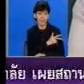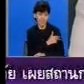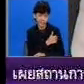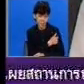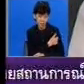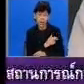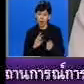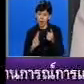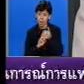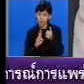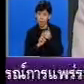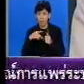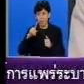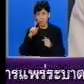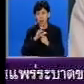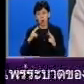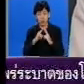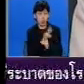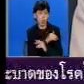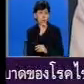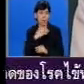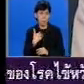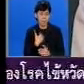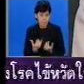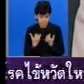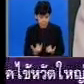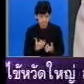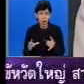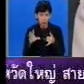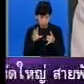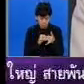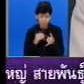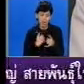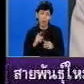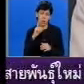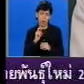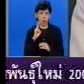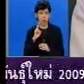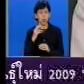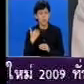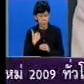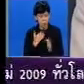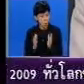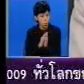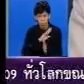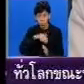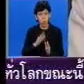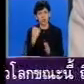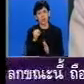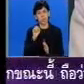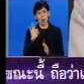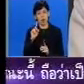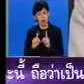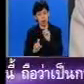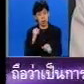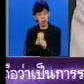ไพจิตรวราชิตรองปลัดกระทรวงสาธารณสุขเปิดเผยว่าวันนี้มีผู้ติดเชื้อเสียชีวิตเพิ่มอีก2รายรวมทั้งหมด19รายโดย